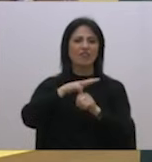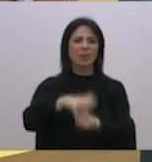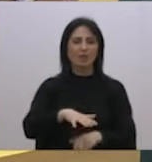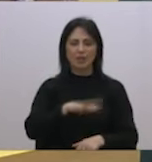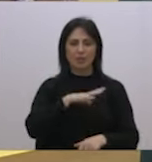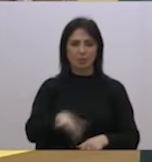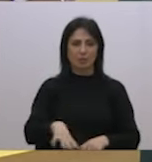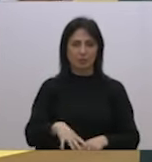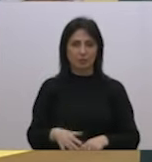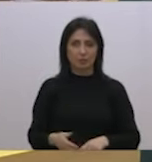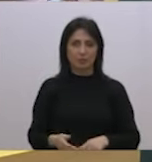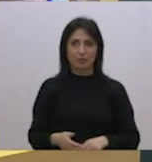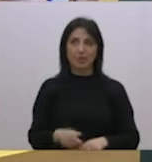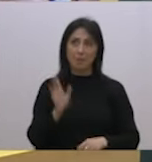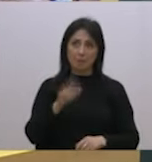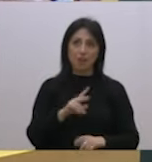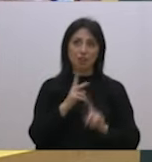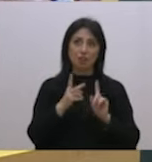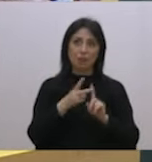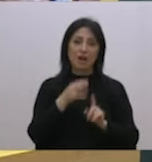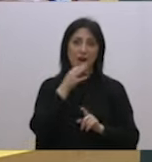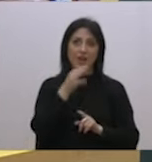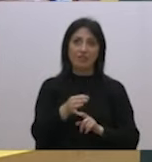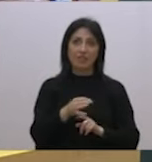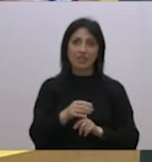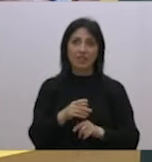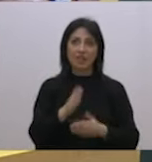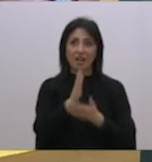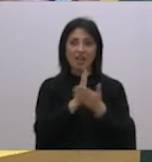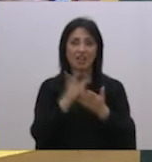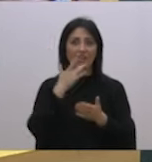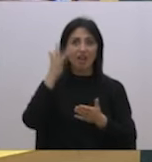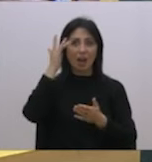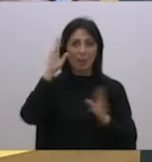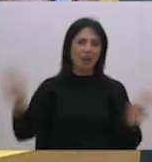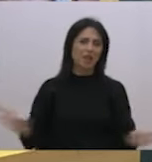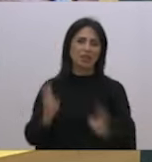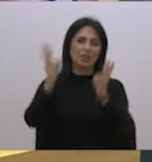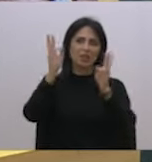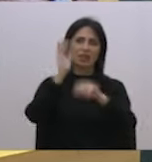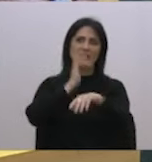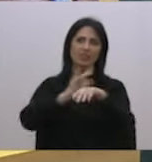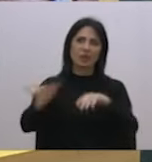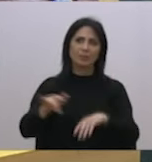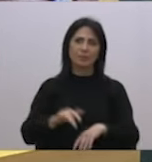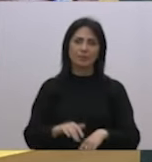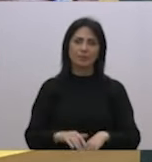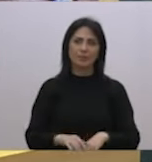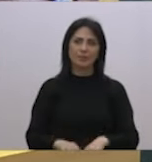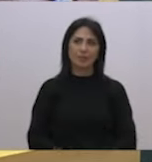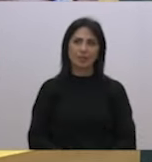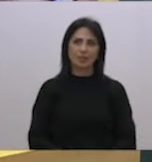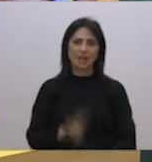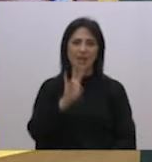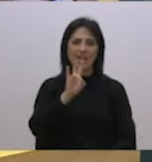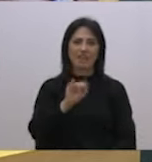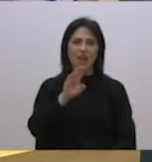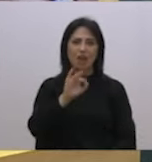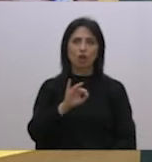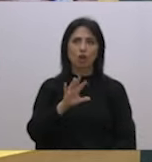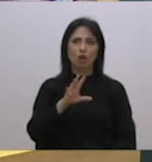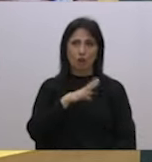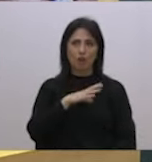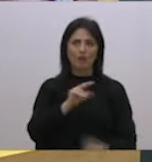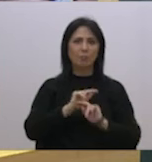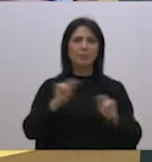ceau. Mașin mele ore, i-am zgetui. Nașe oare America da aici, da. NATO și senii cu reacția.